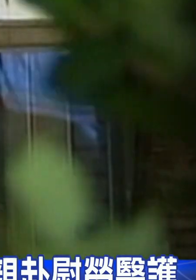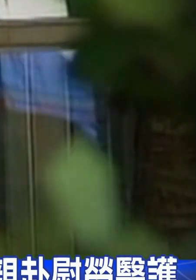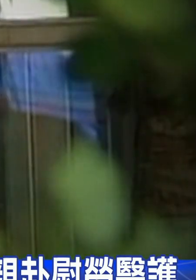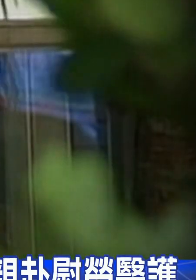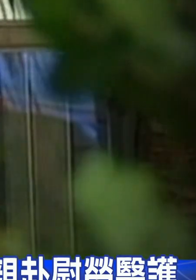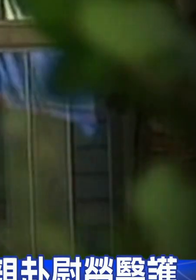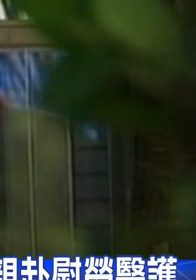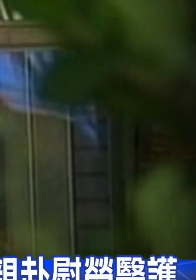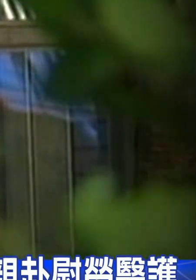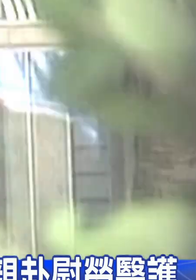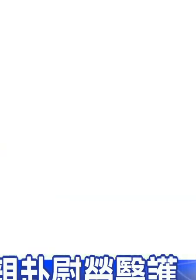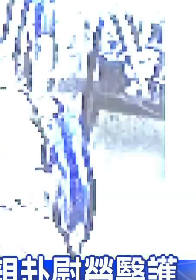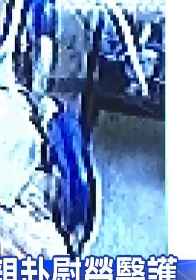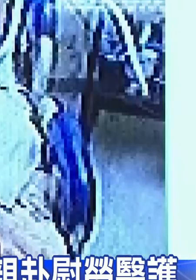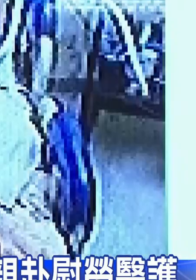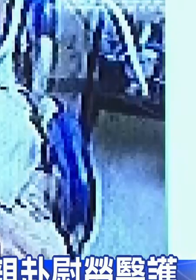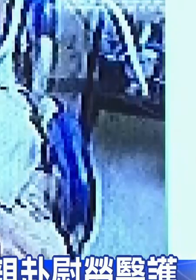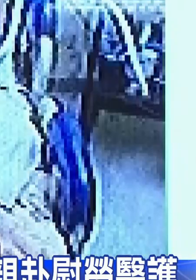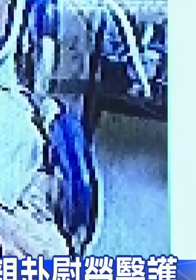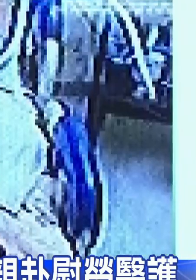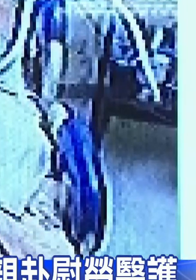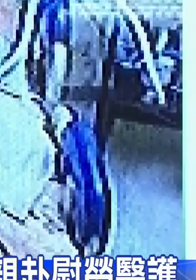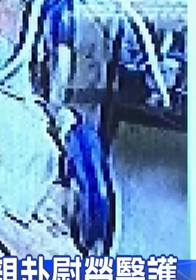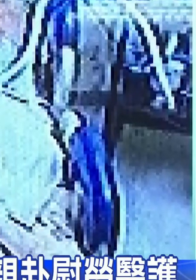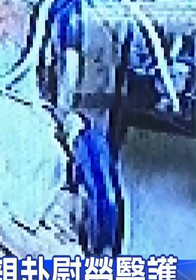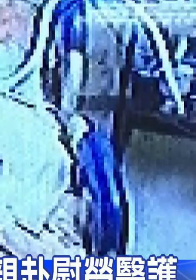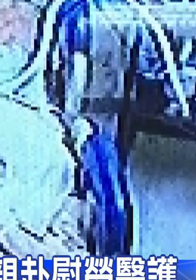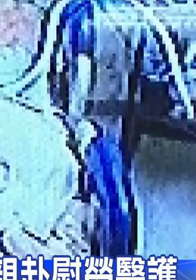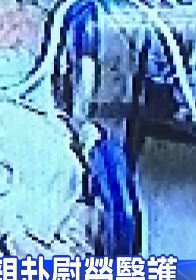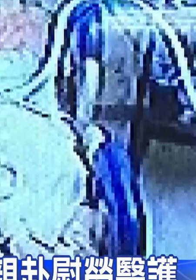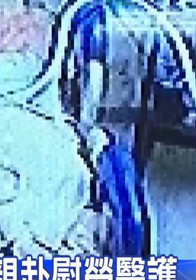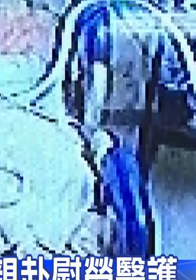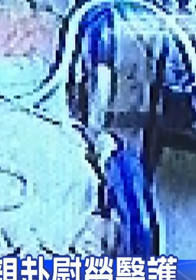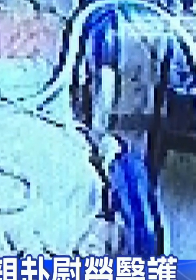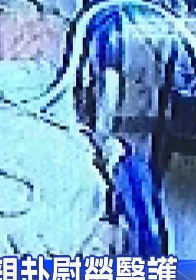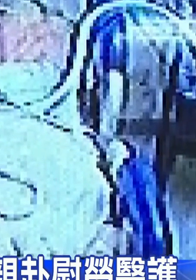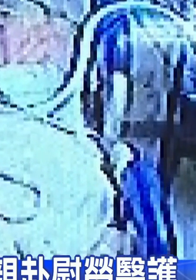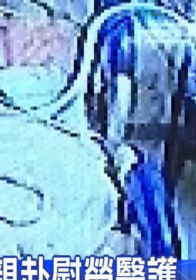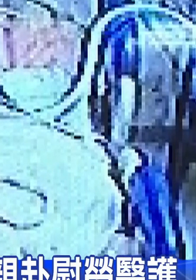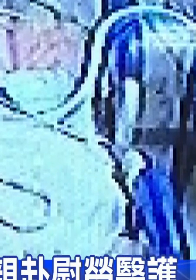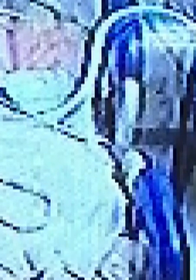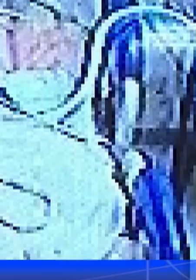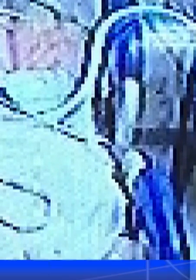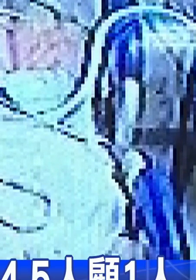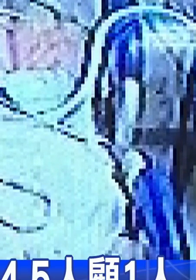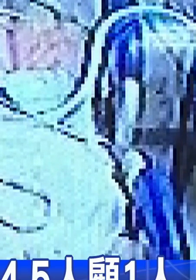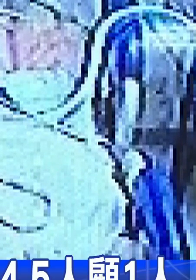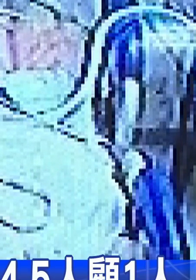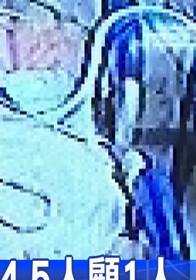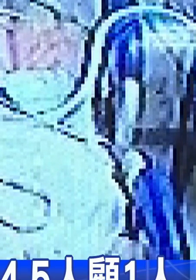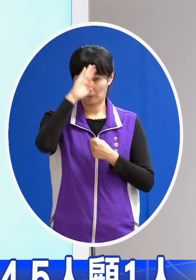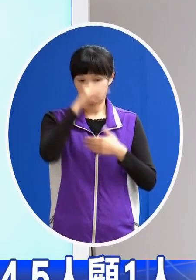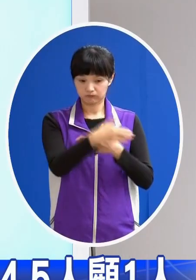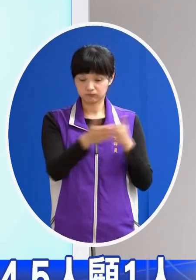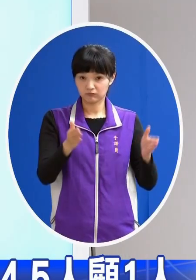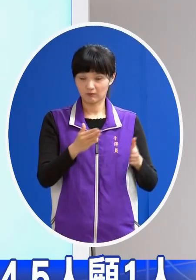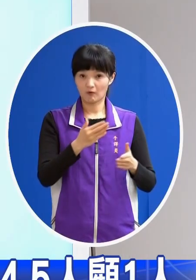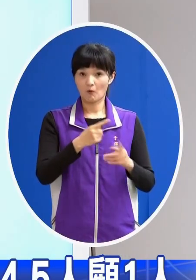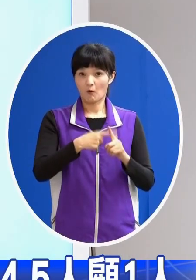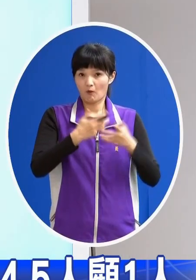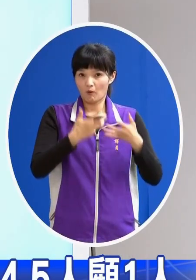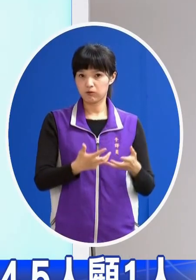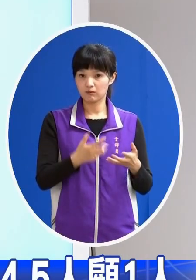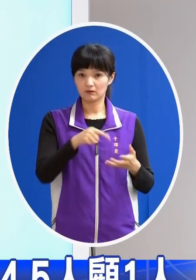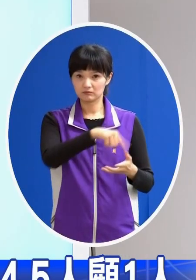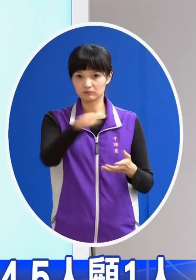样，防疫没有假期。病床上躺着重症患者，旁边两名医护人员全套防护服，头套、护目镜、手套包